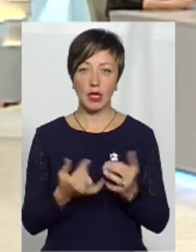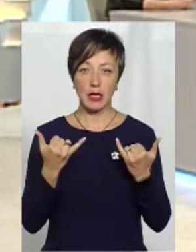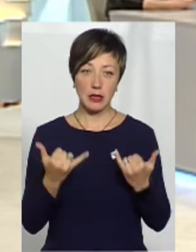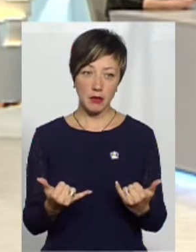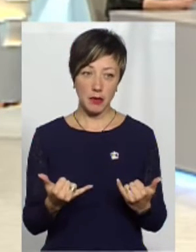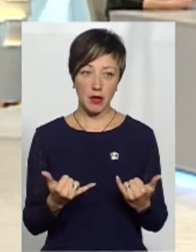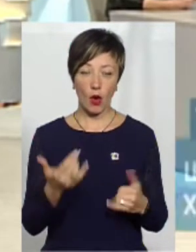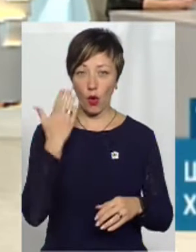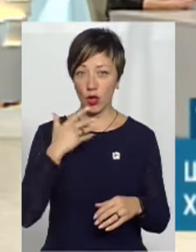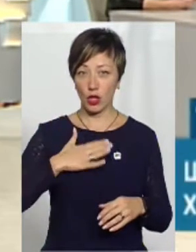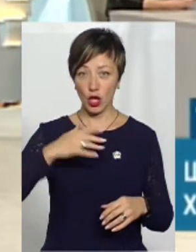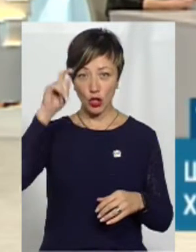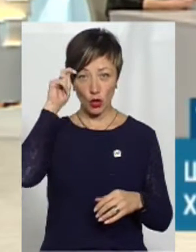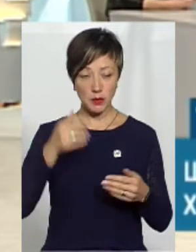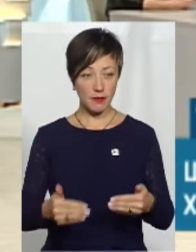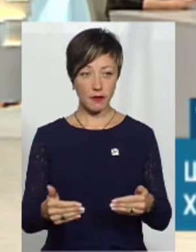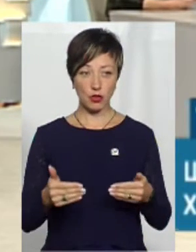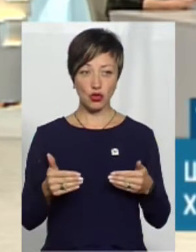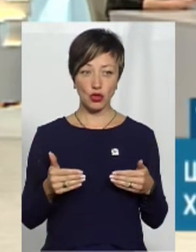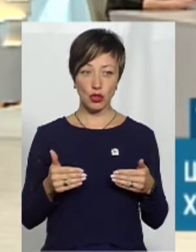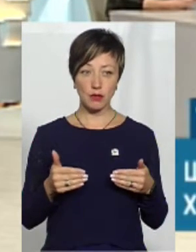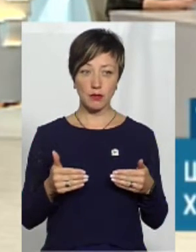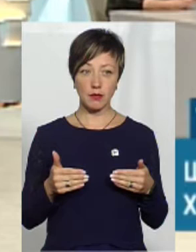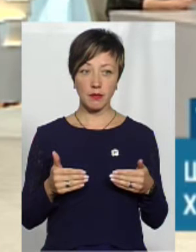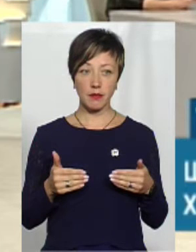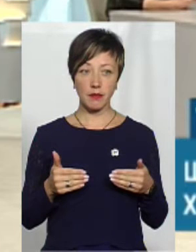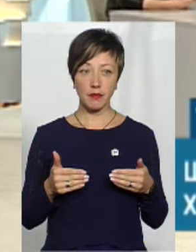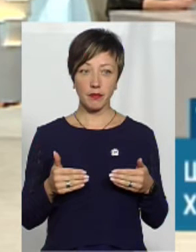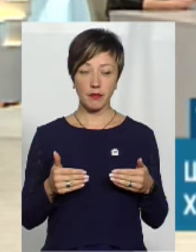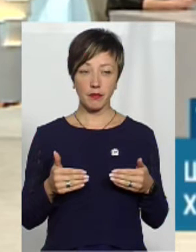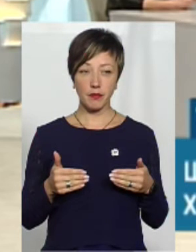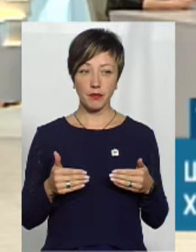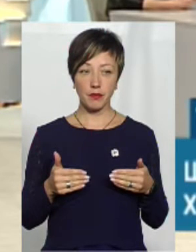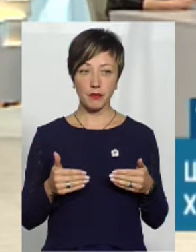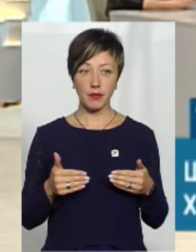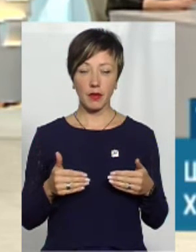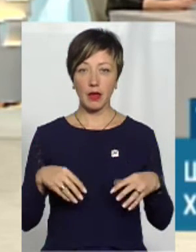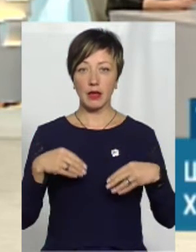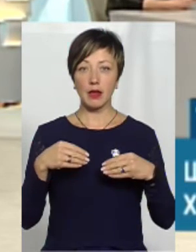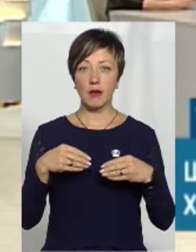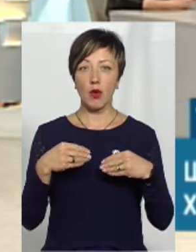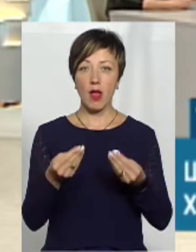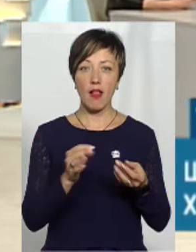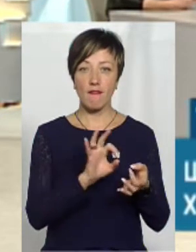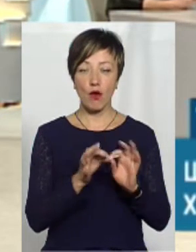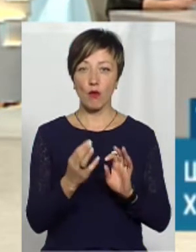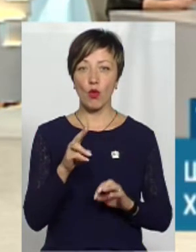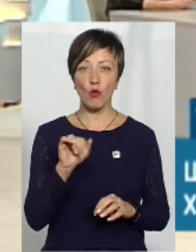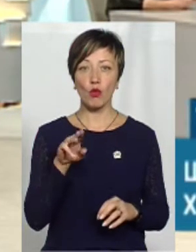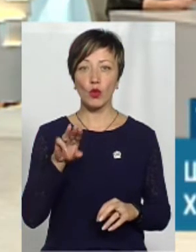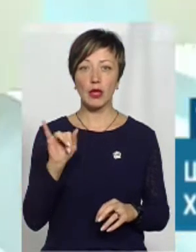наступив момент, коли наші хлопці відійшли, подали ту формулу Путіна.